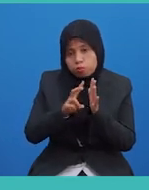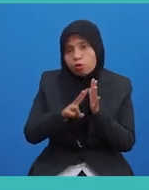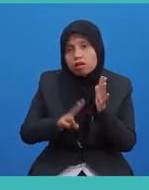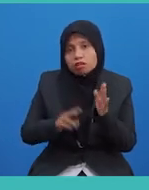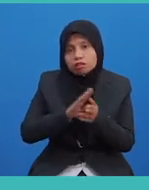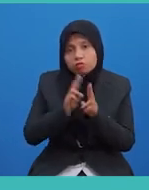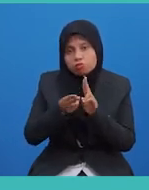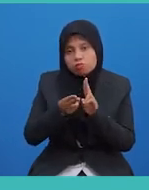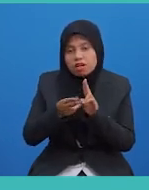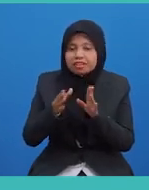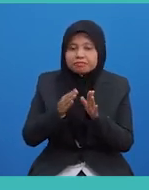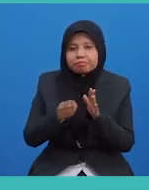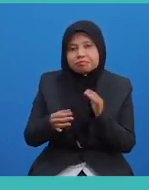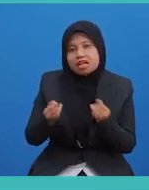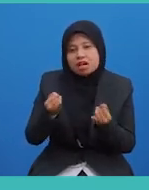ditemui.